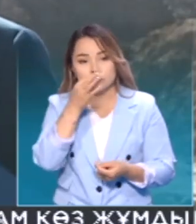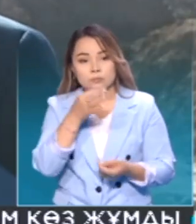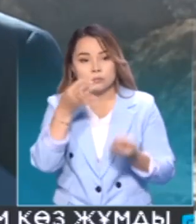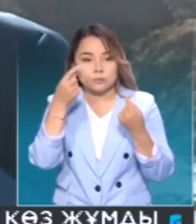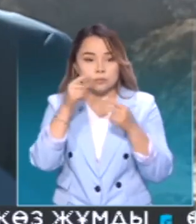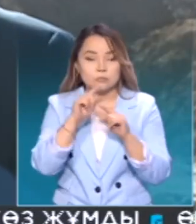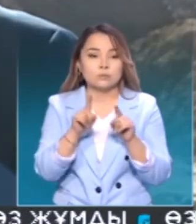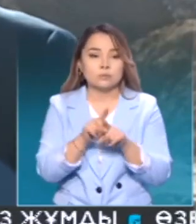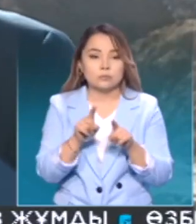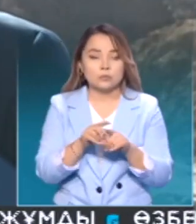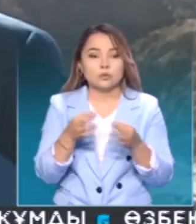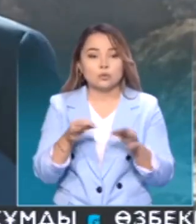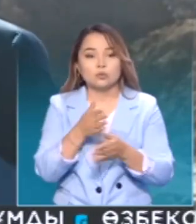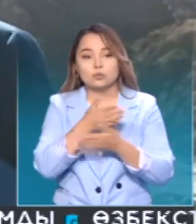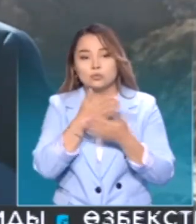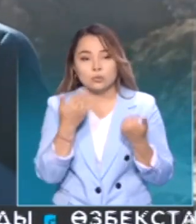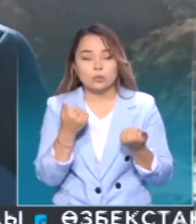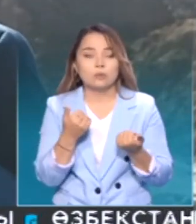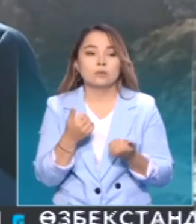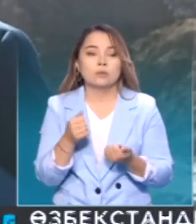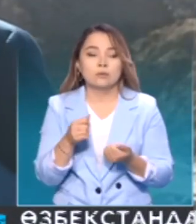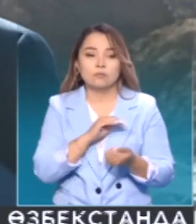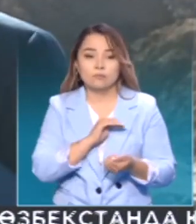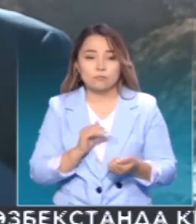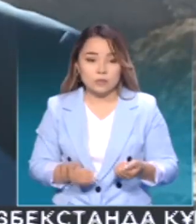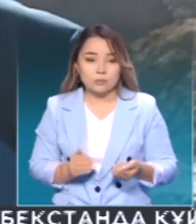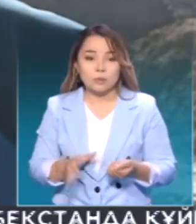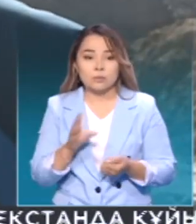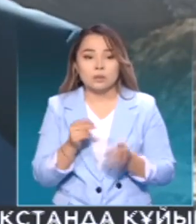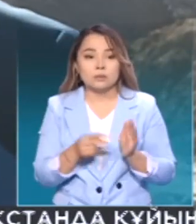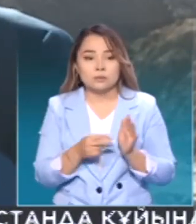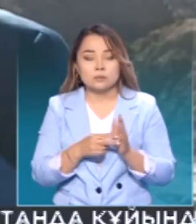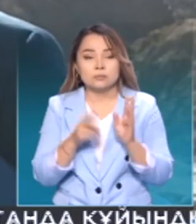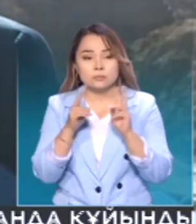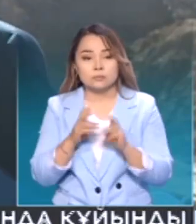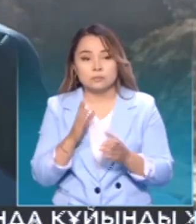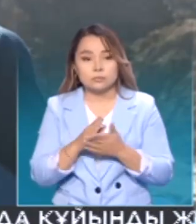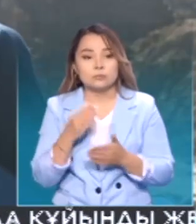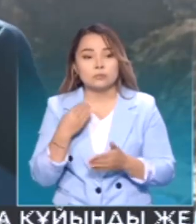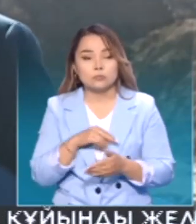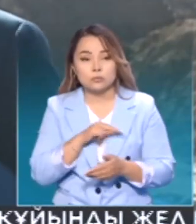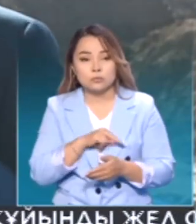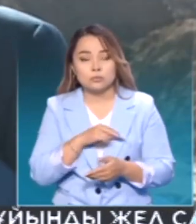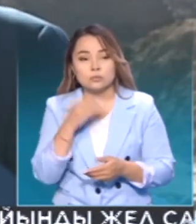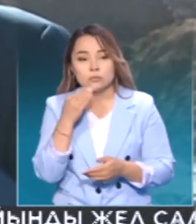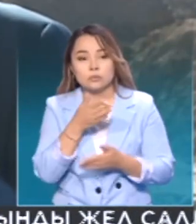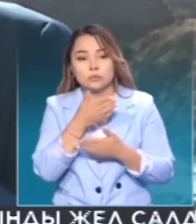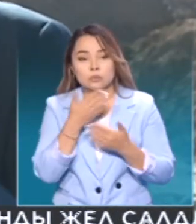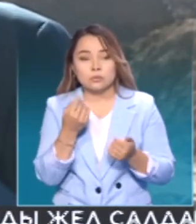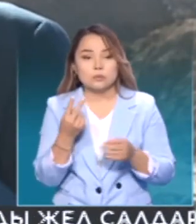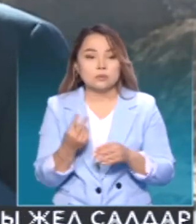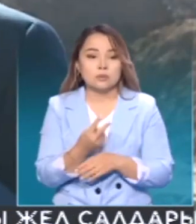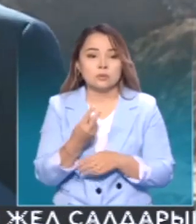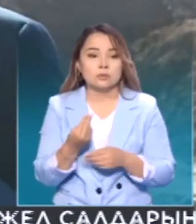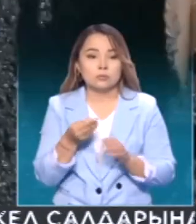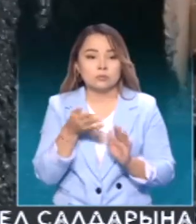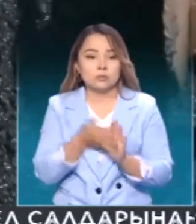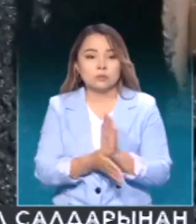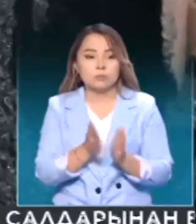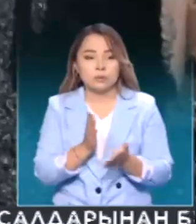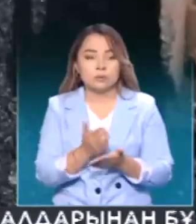рұқсаты жоқ фирмалар әйтеуір тендерді жеңіп алу үшін бағаны мейлінше түсіріп бағады. Кейін жұмысты сапасыз орындап, жолдарға екі рет шығындалып